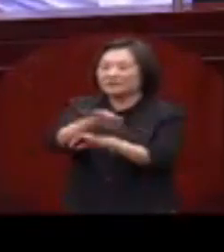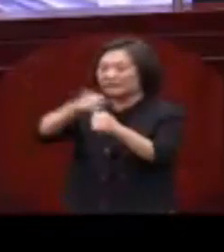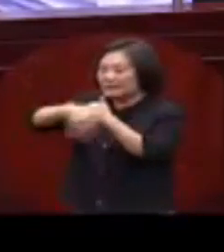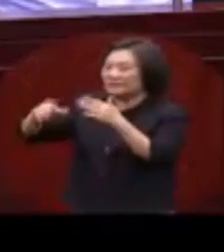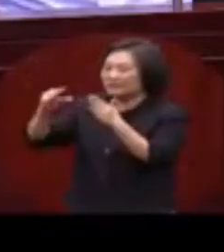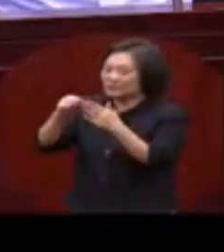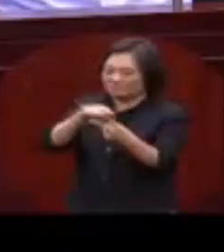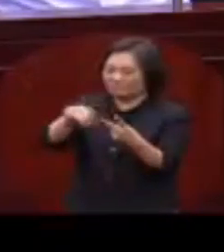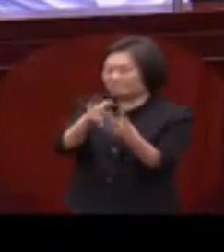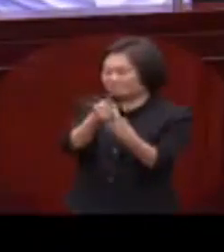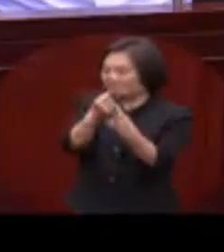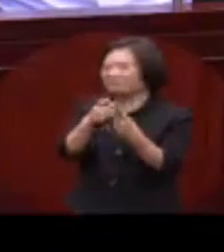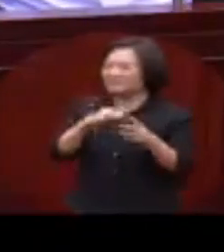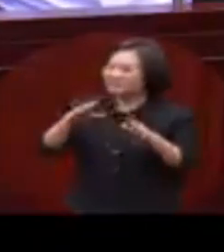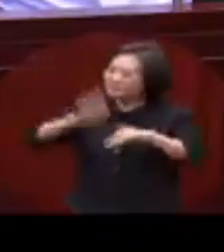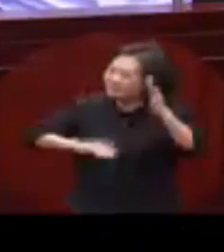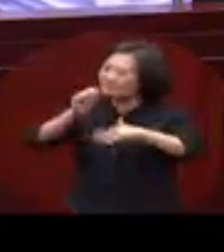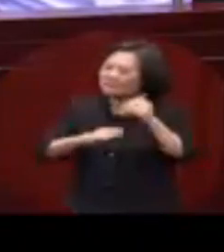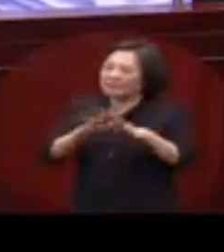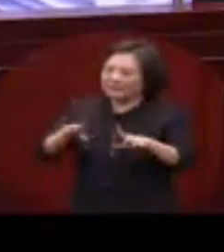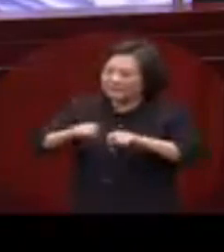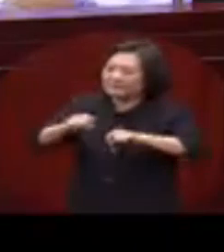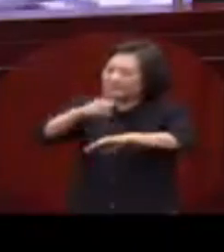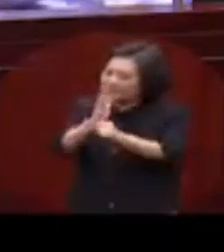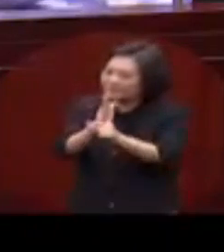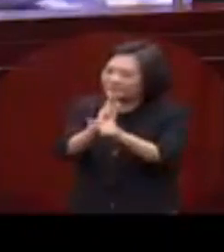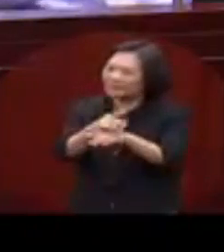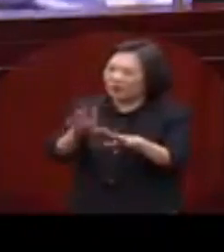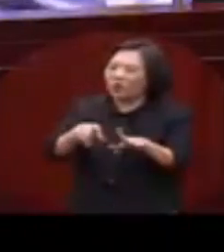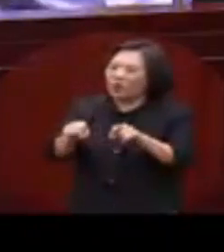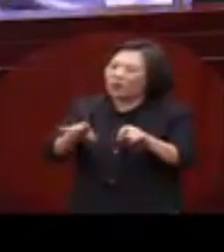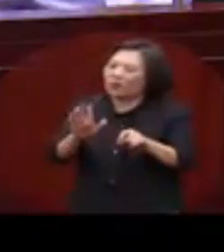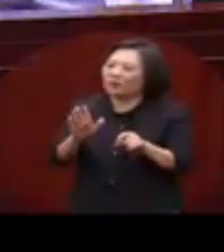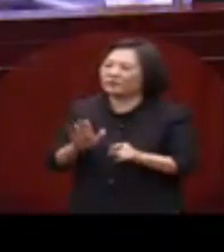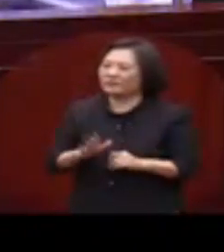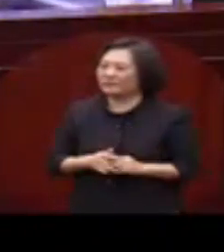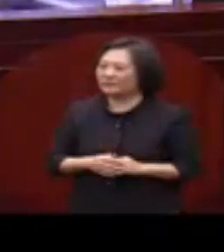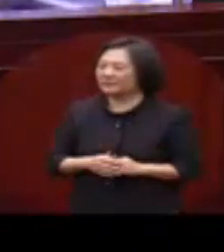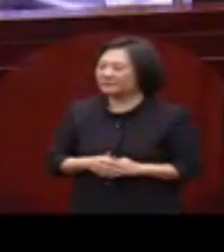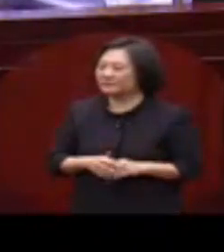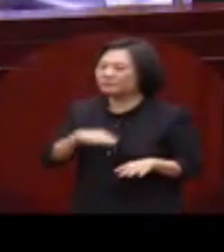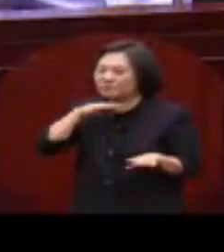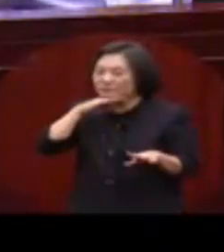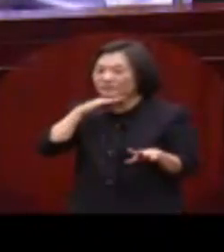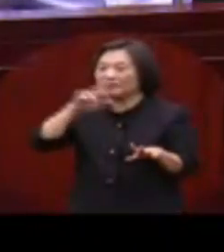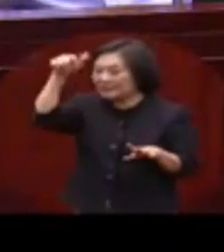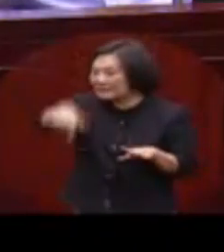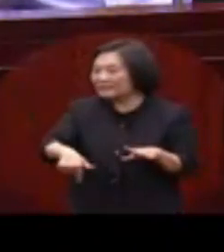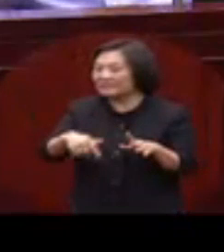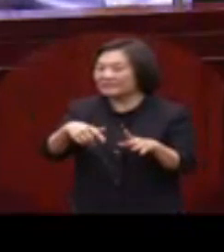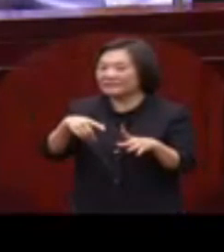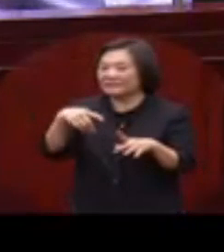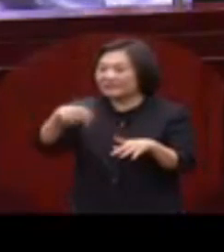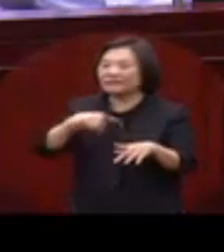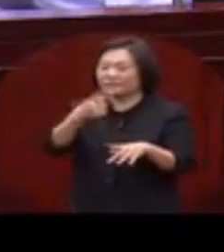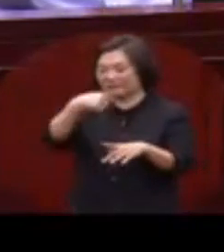的一个事项。那目前正在规划当中有陆陆续续一些计划正在做。我想到下一次的市政